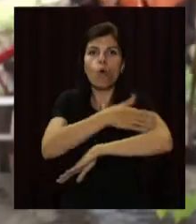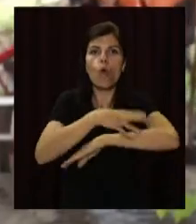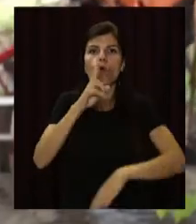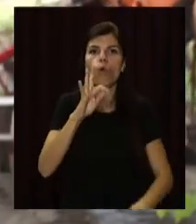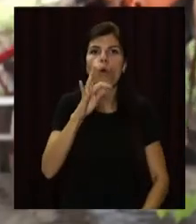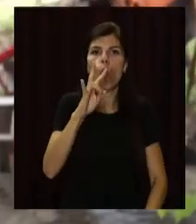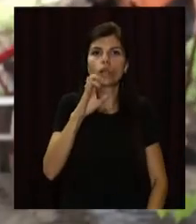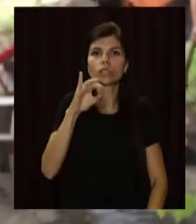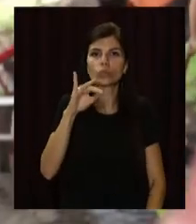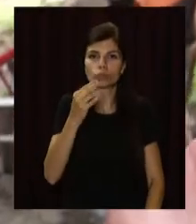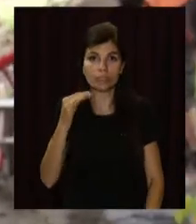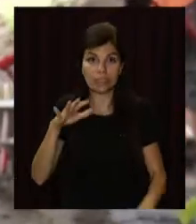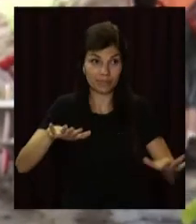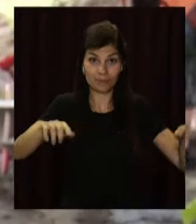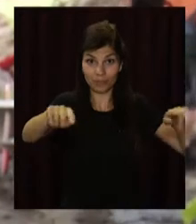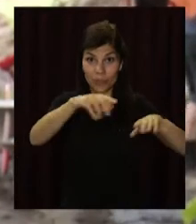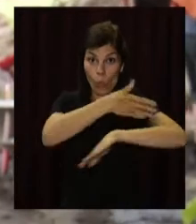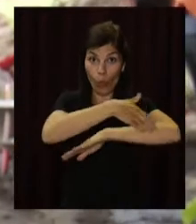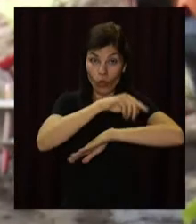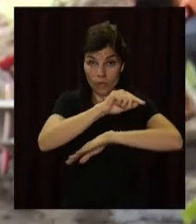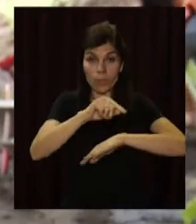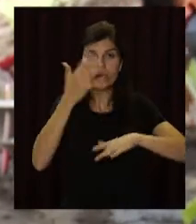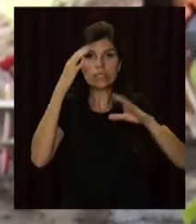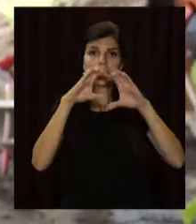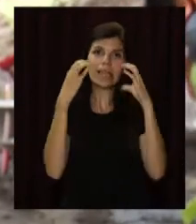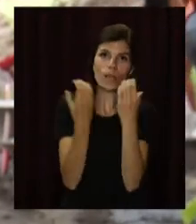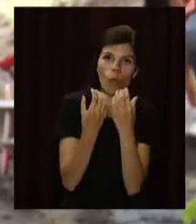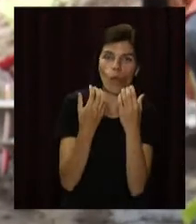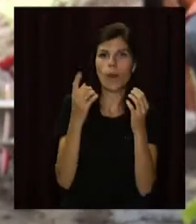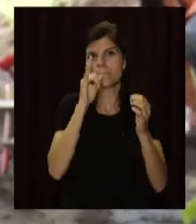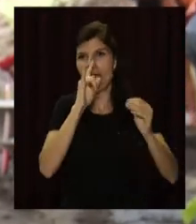Там предусматривається непосередньо стадіон з трибунами, там